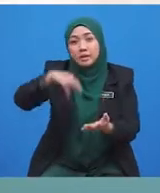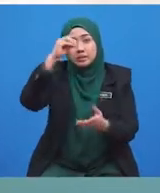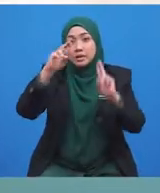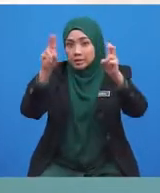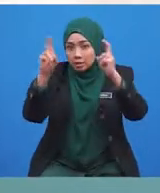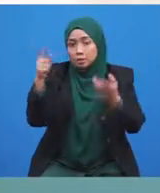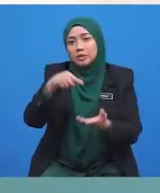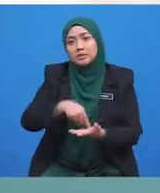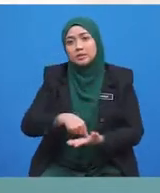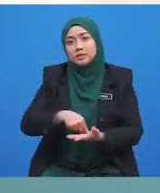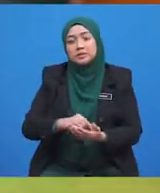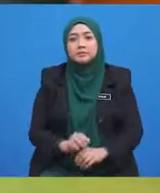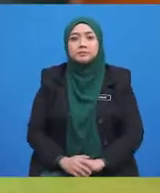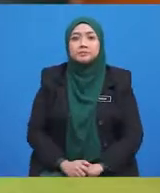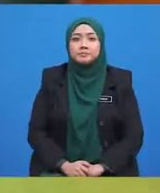tajuk ini.